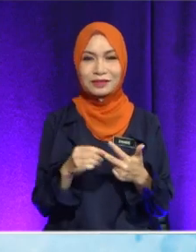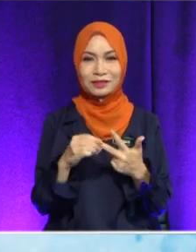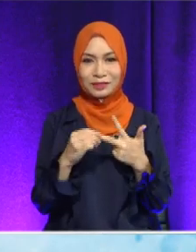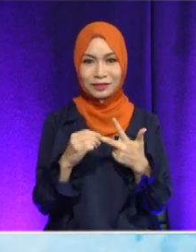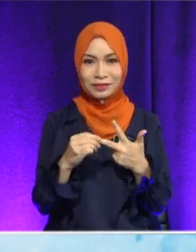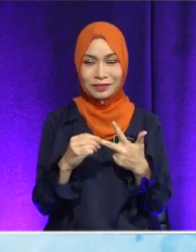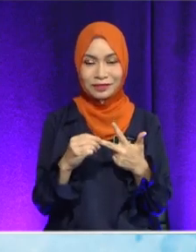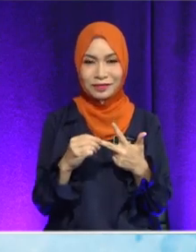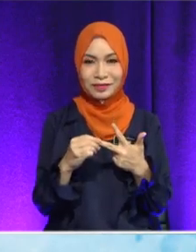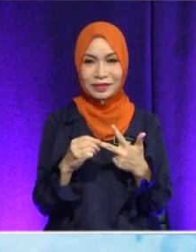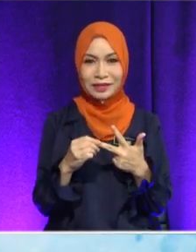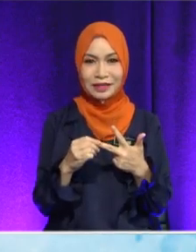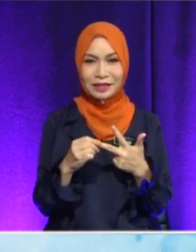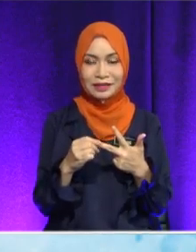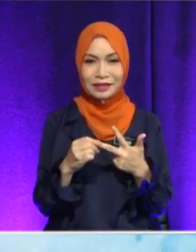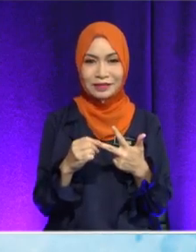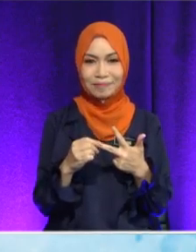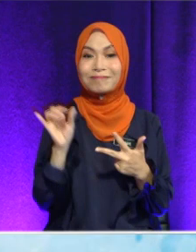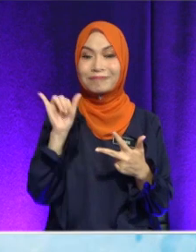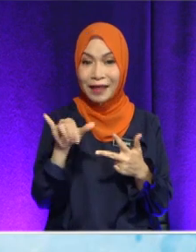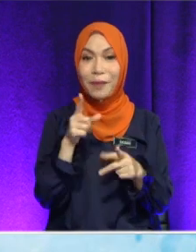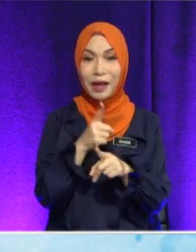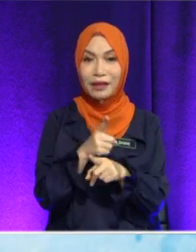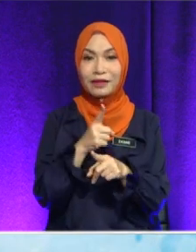bentuk-bentuk satah geometri